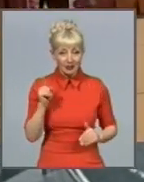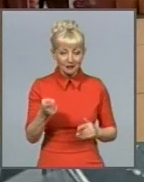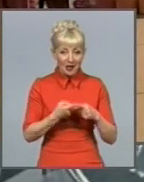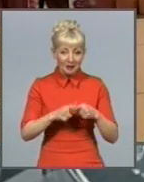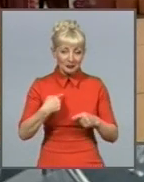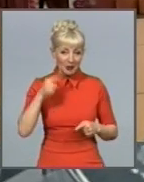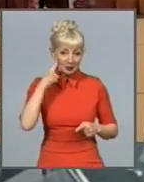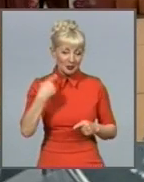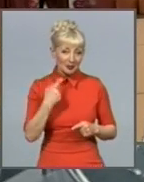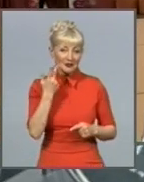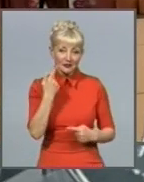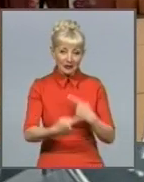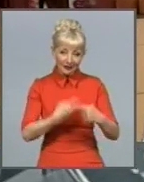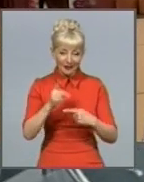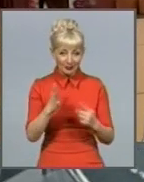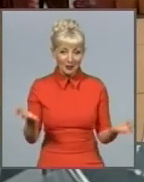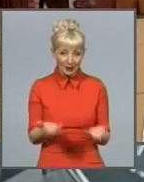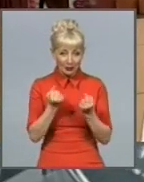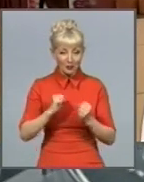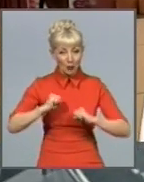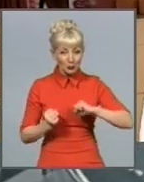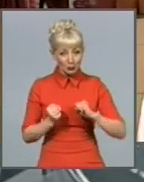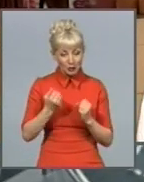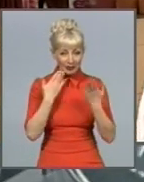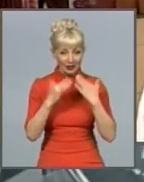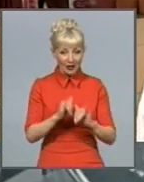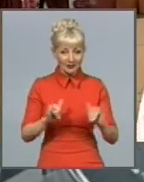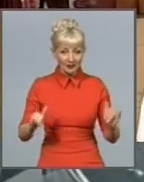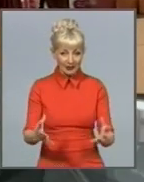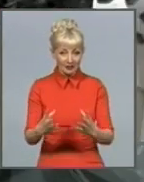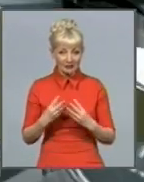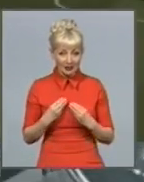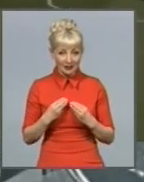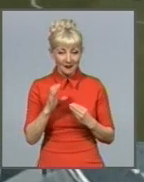будем поддерживать дружеские отношения и развиваться вместе с этим турниром.